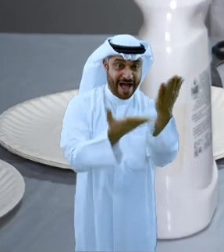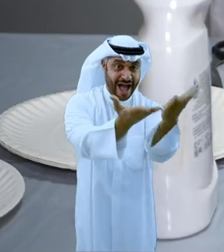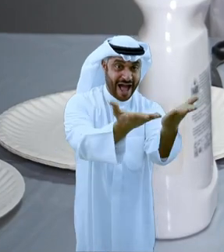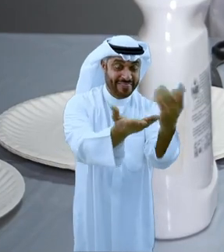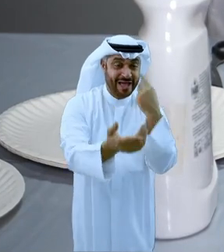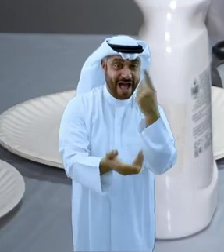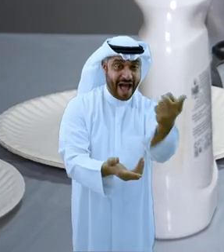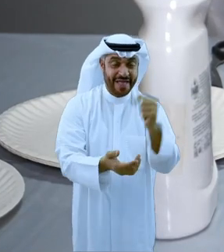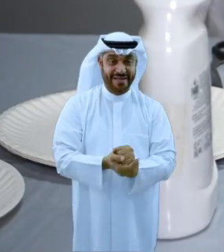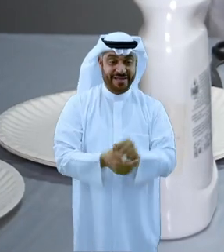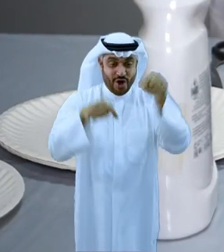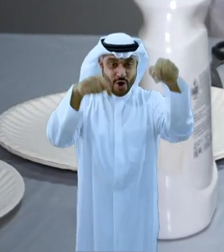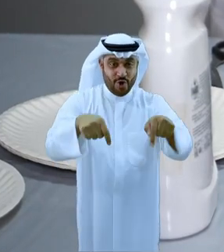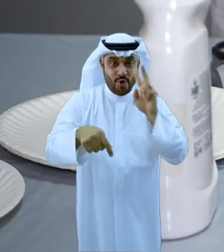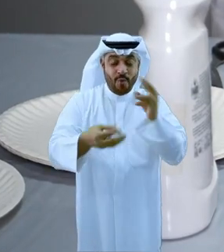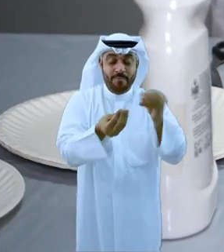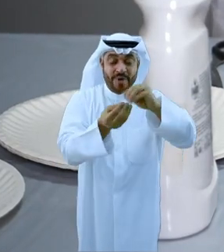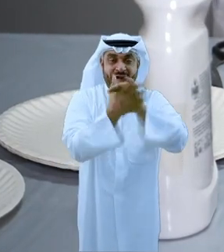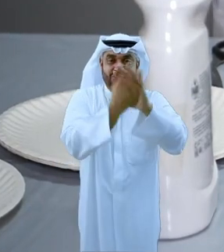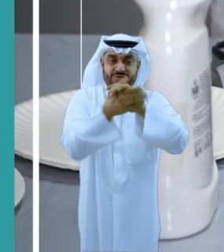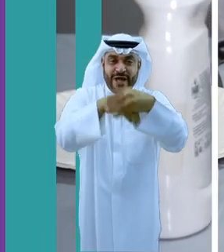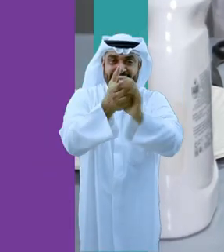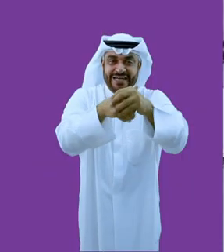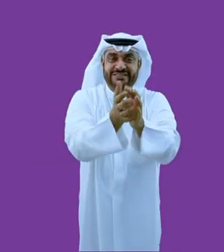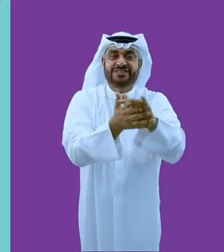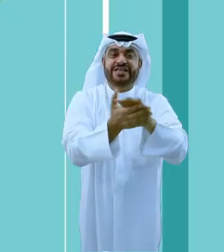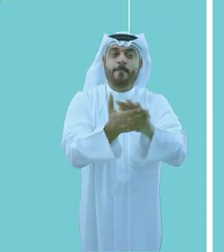وهذا طلابنا اللي يمشي بالصابون